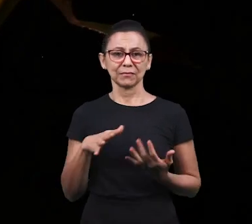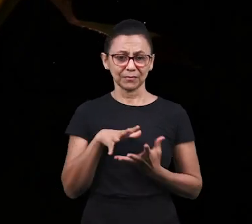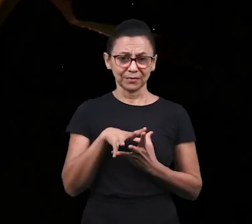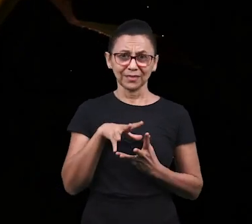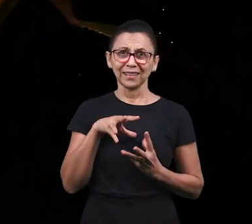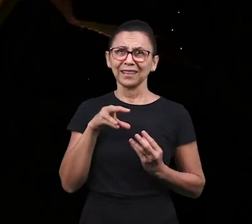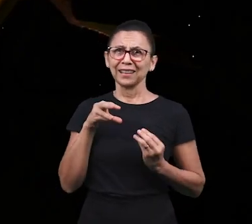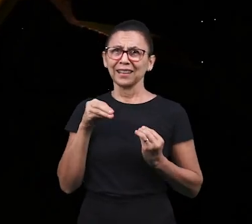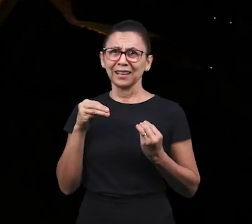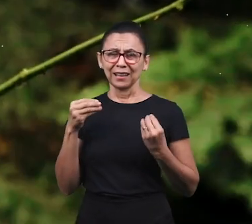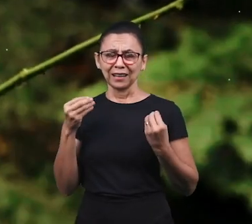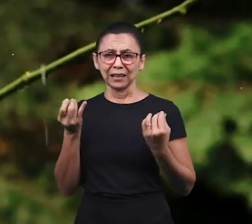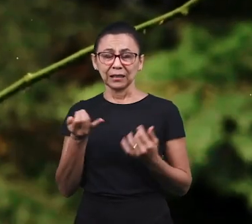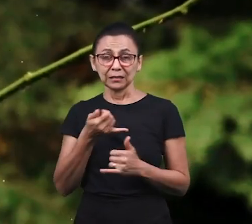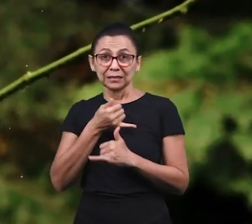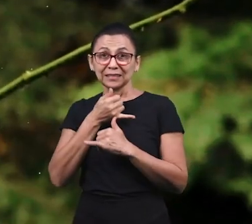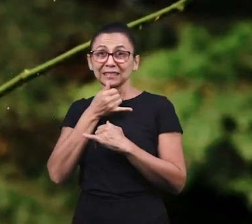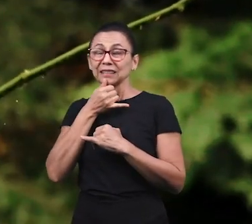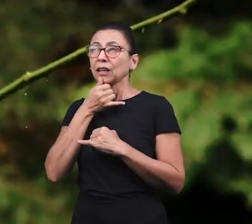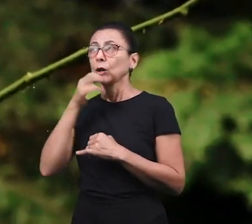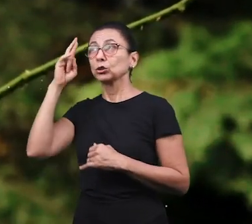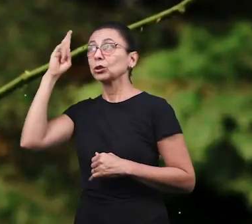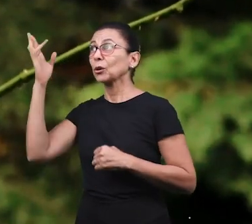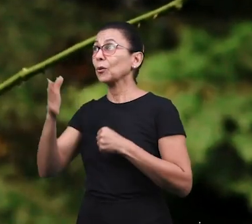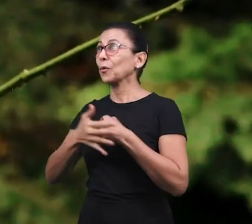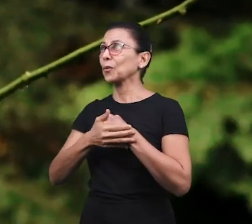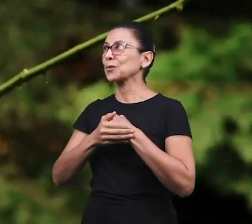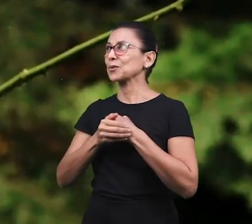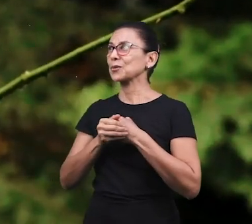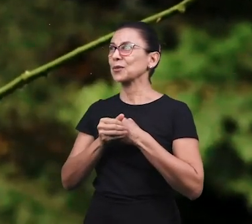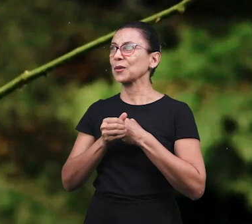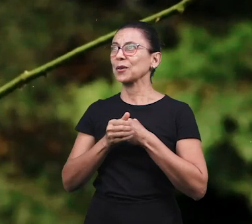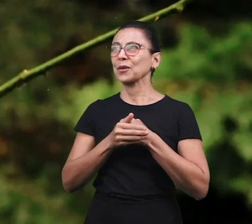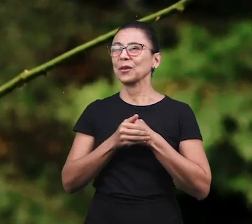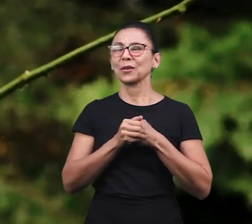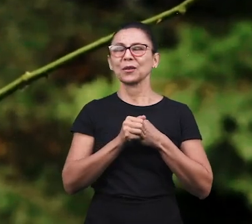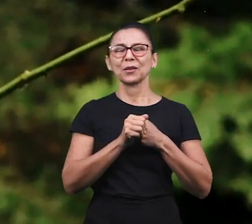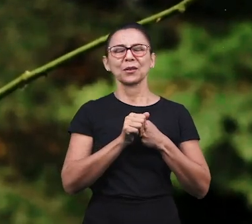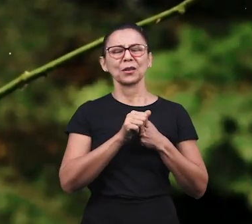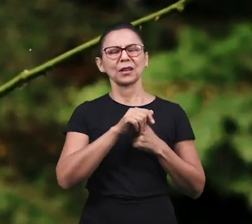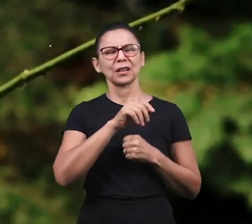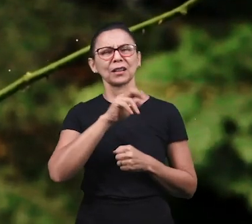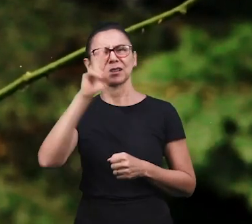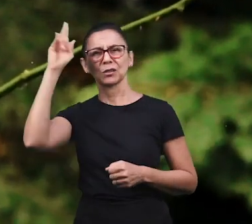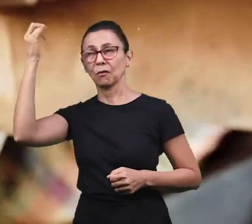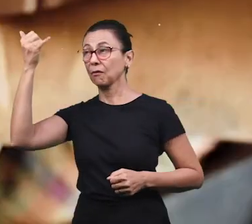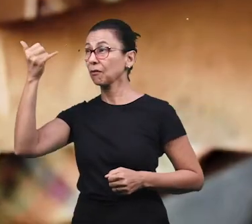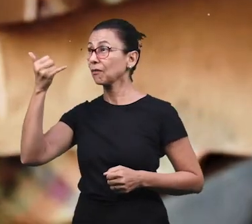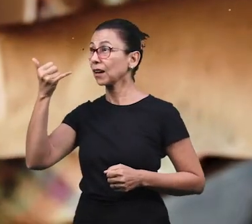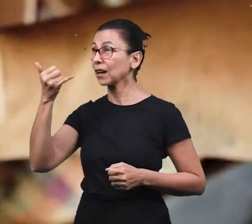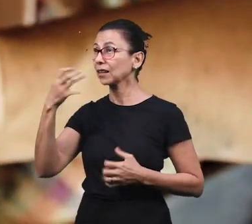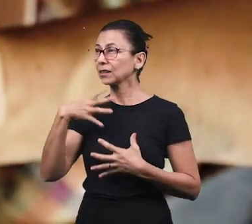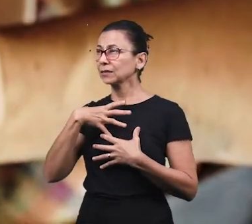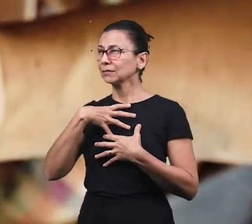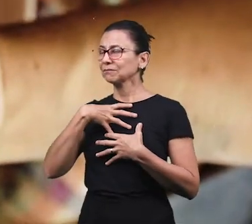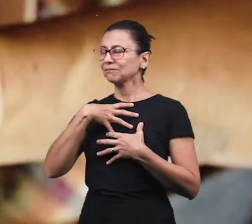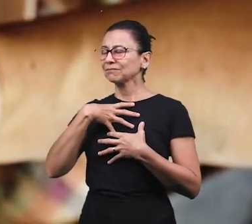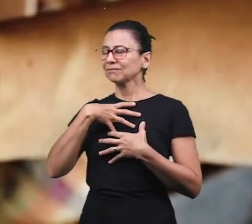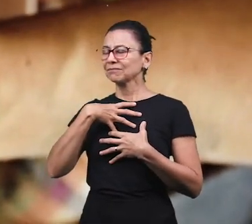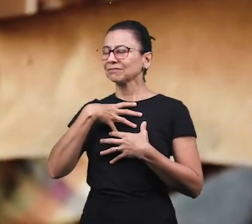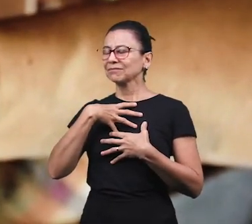fé, pois consolas minha alma, o teu ser